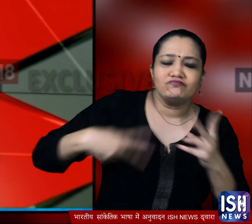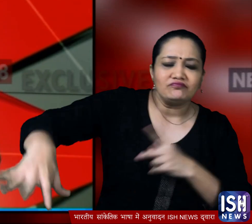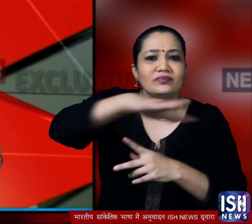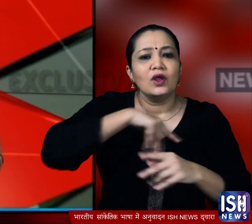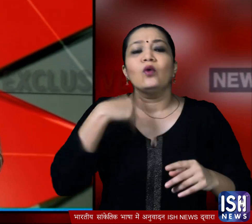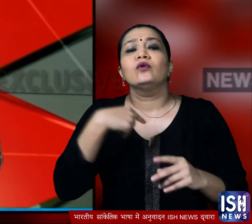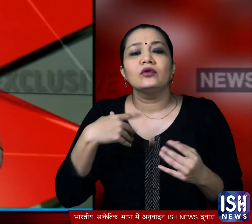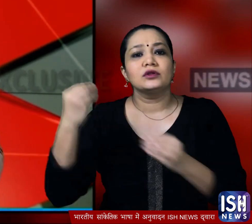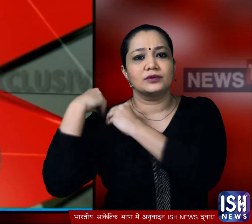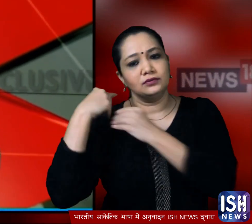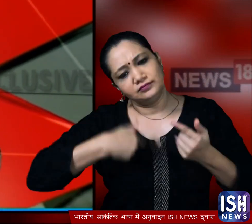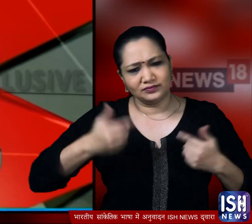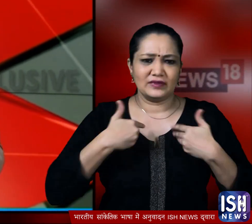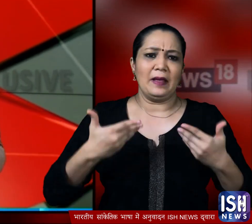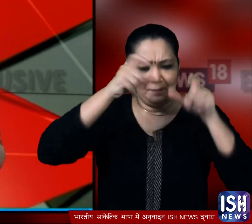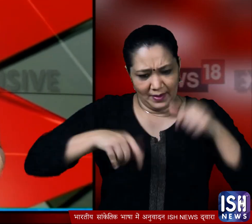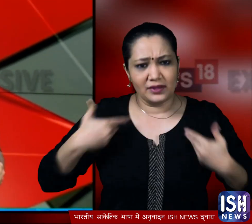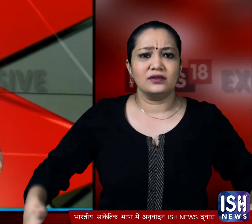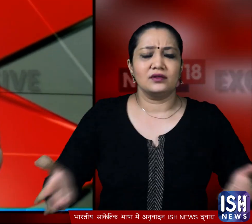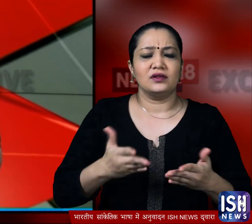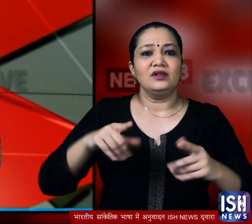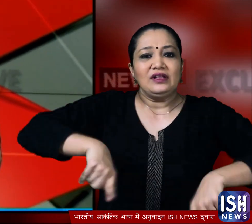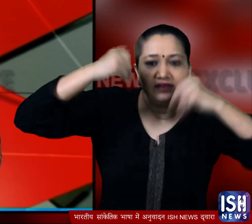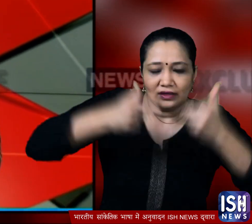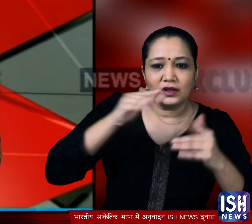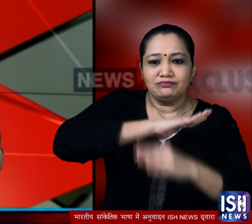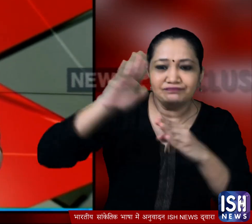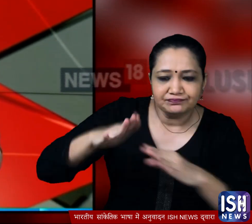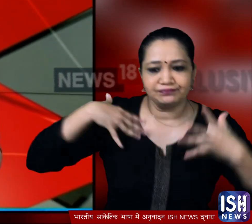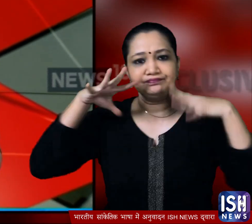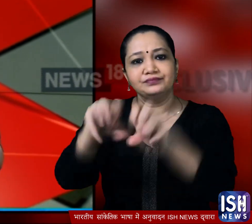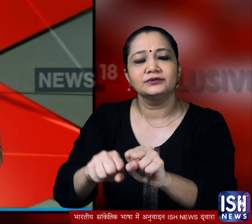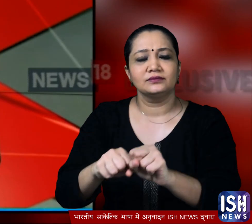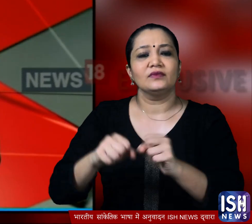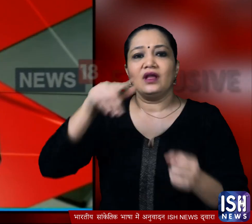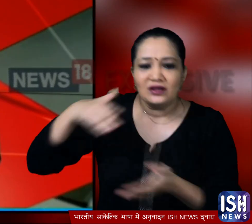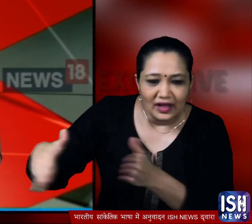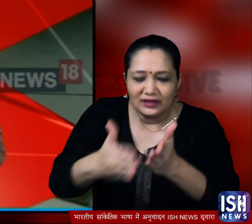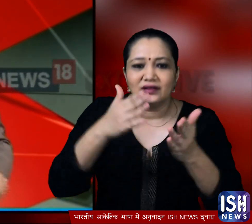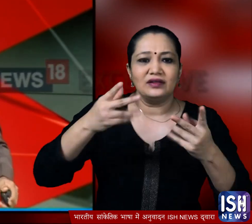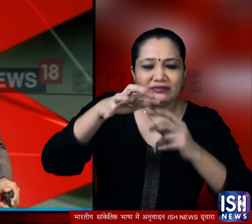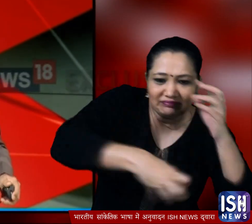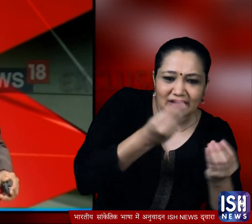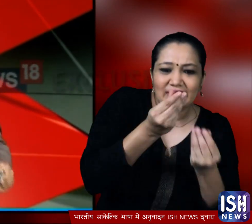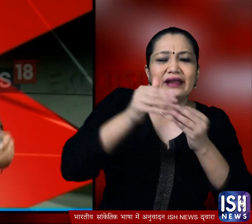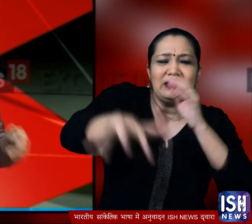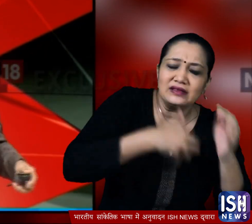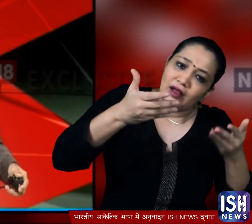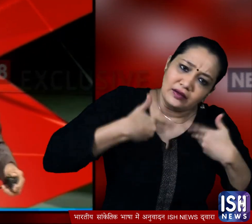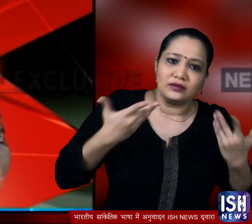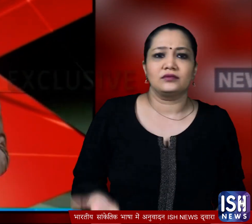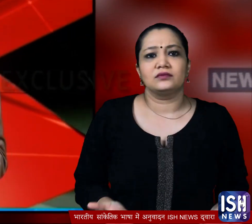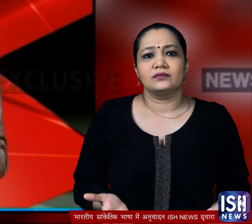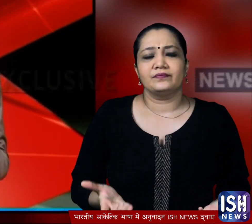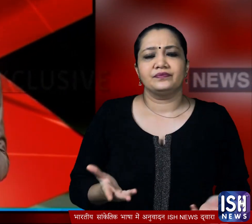चौकड़ी मचाने का न्योता तो हम लोगों ने ही दिया है, क्योंकि जंगलों का अतिक्रमण हम लोगों ने किया और वहां नदियों किनारे रेत निकालने भी हम ही